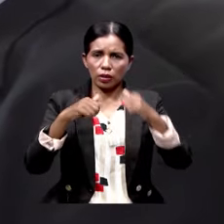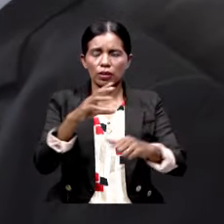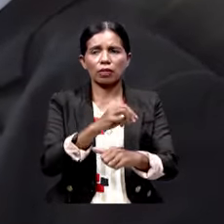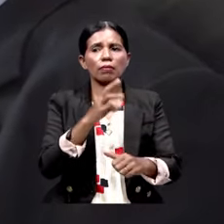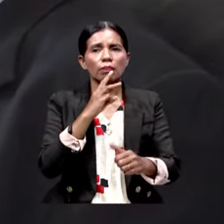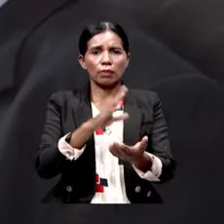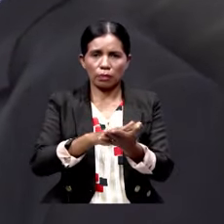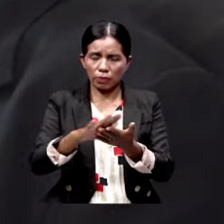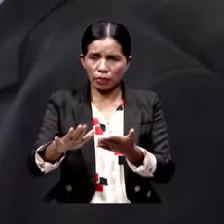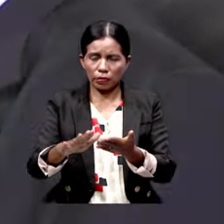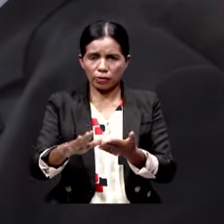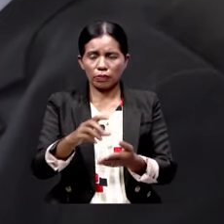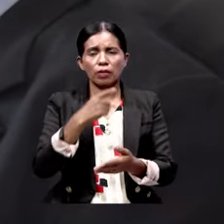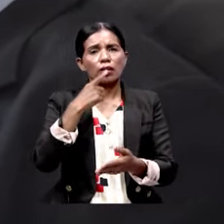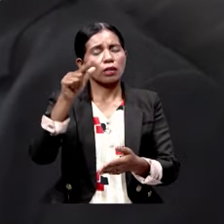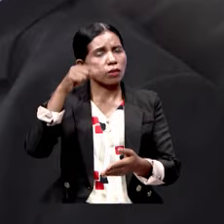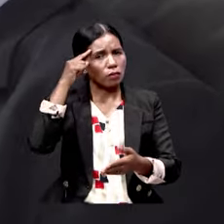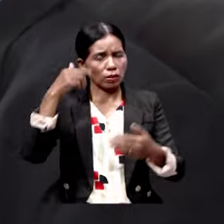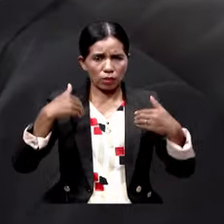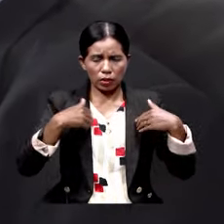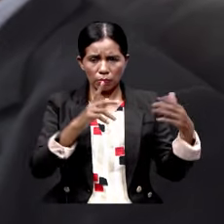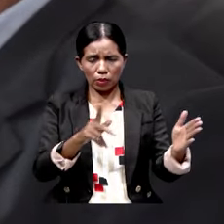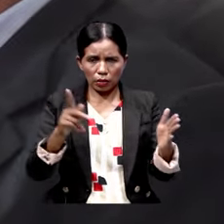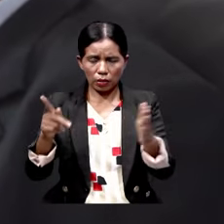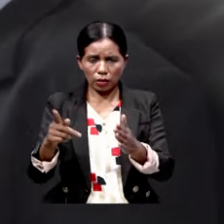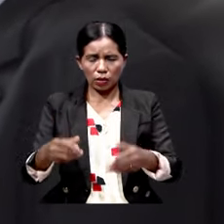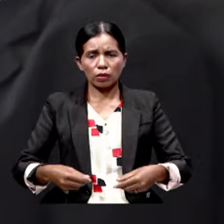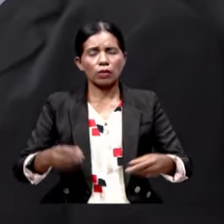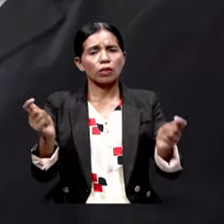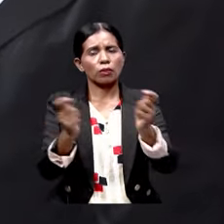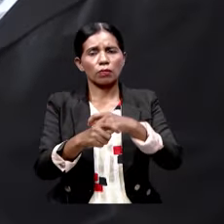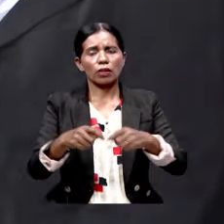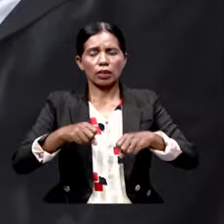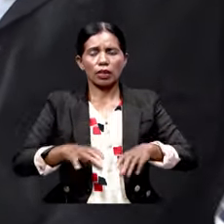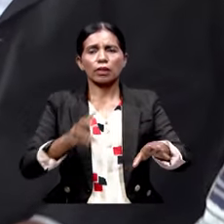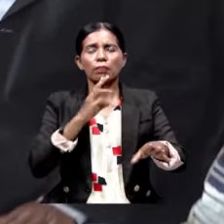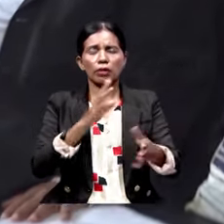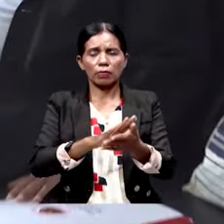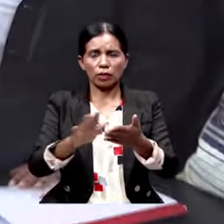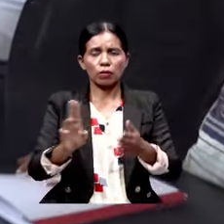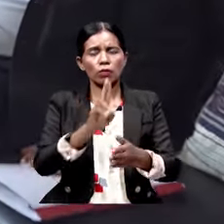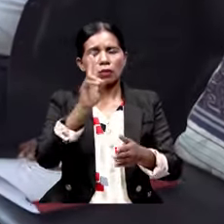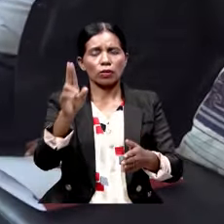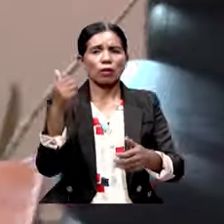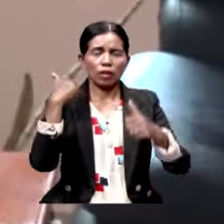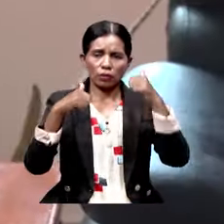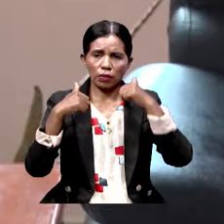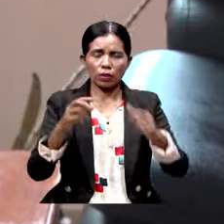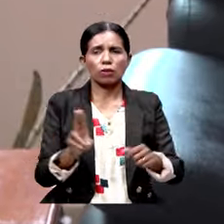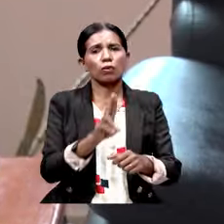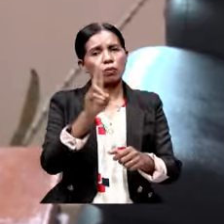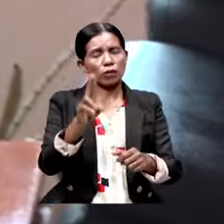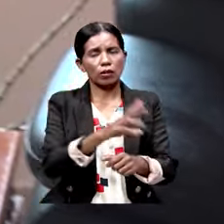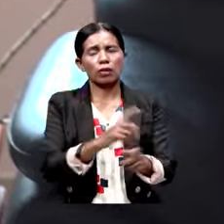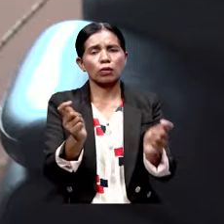bemos. Sanana explica governo iha plano atu transforma tasiben ba bemos ho diuza ba atividade agrícola no consumo.